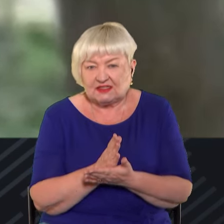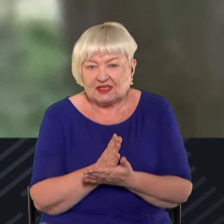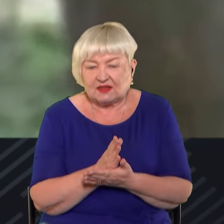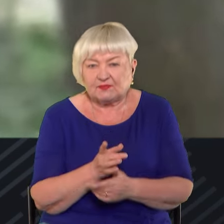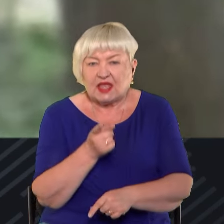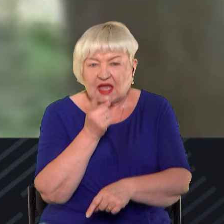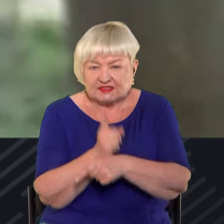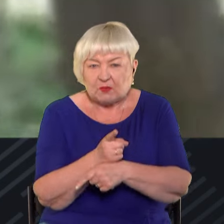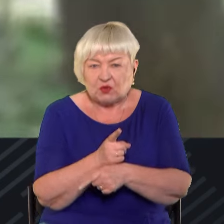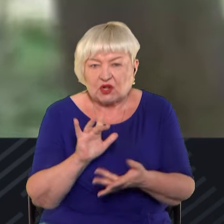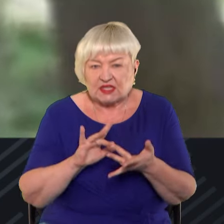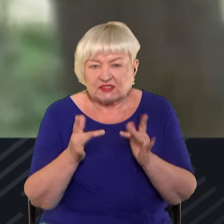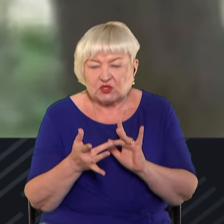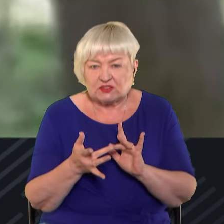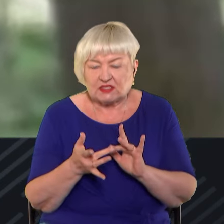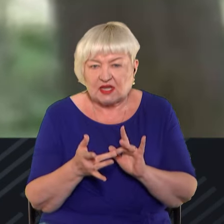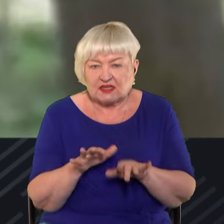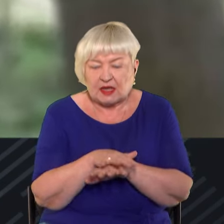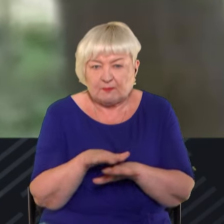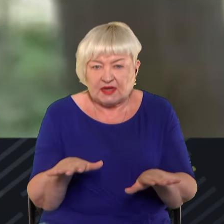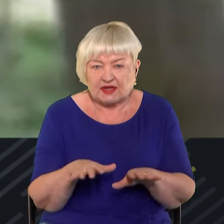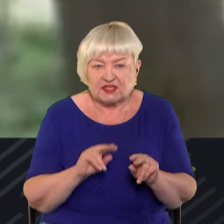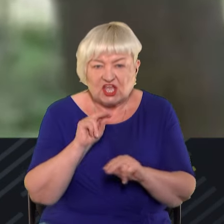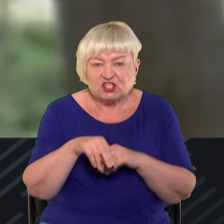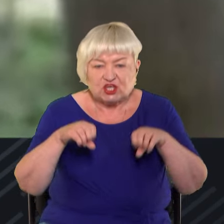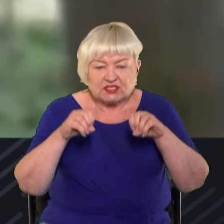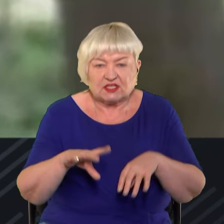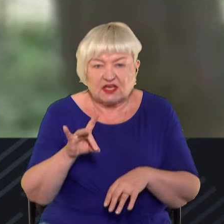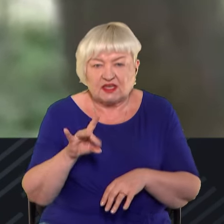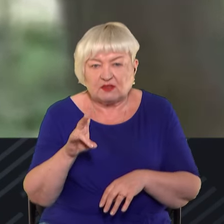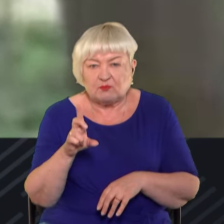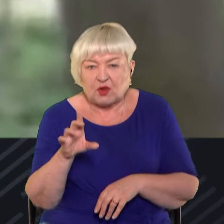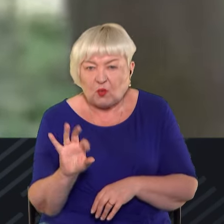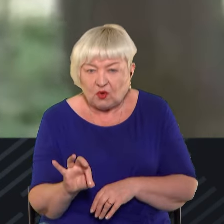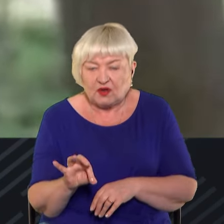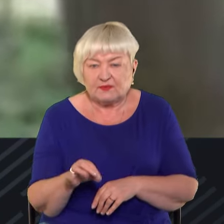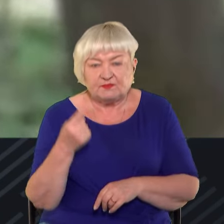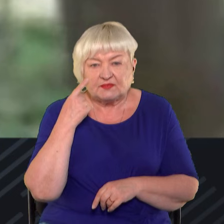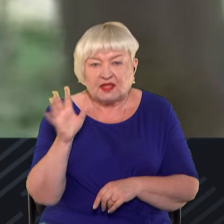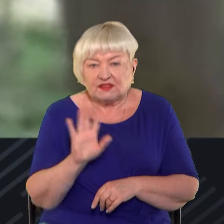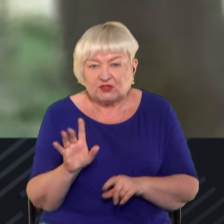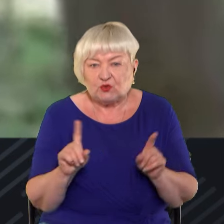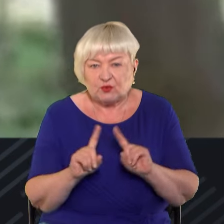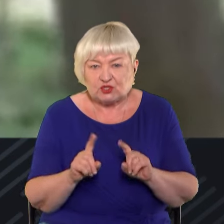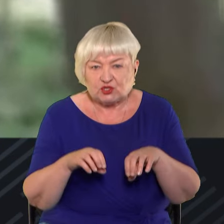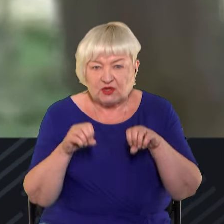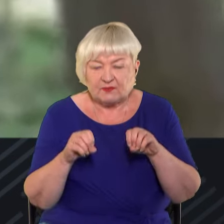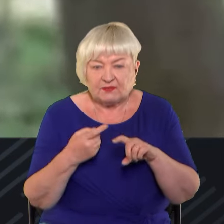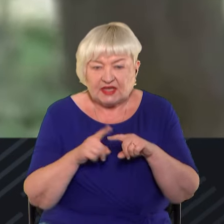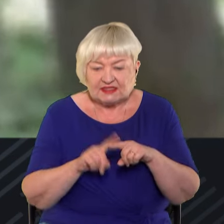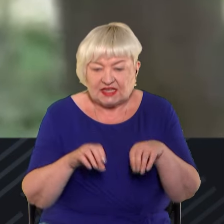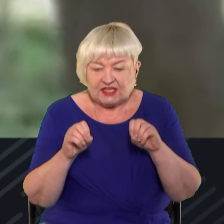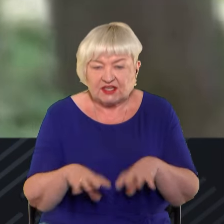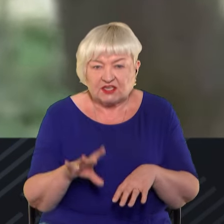заборони соціальних мереж через рішення РНБО, наголошу РНБО, бо це поки що рішення